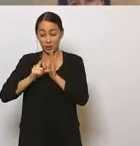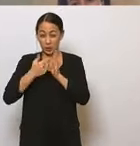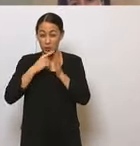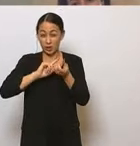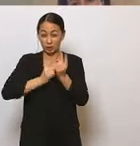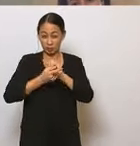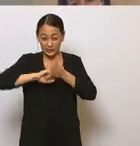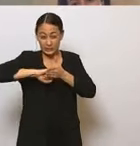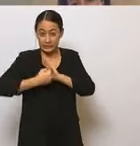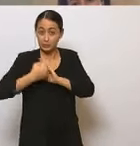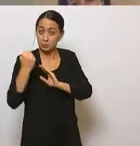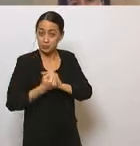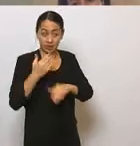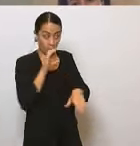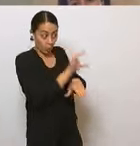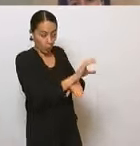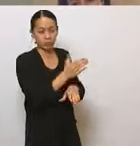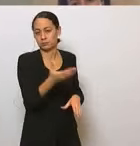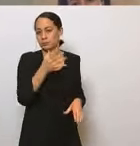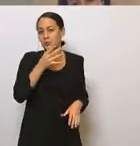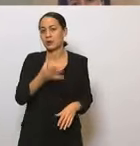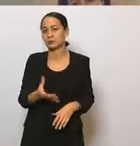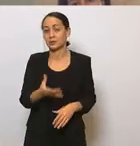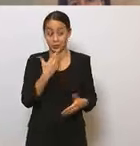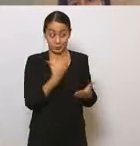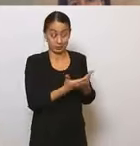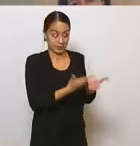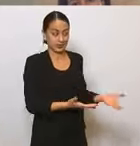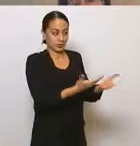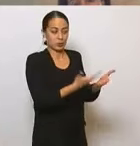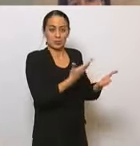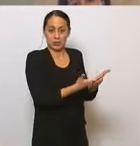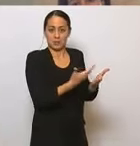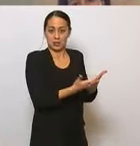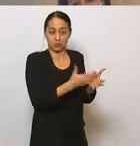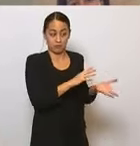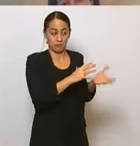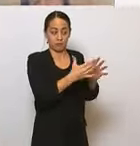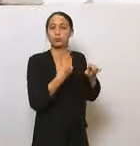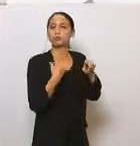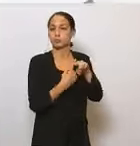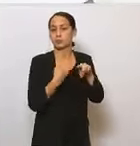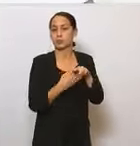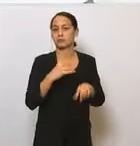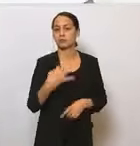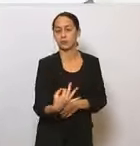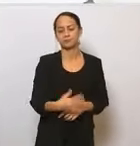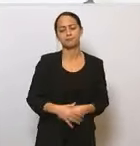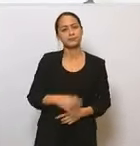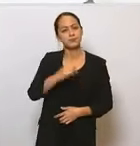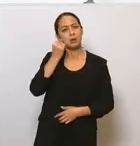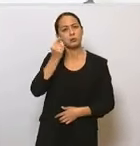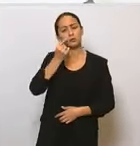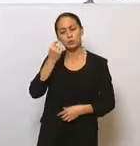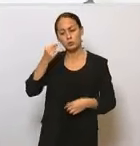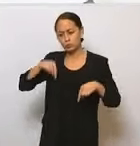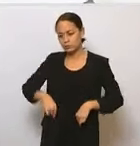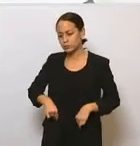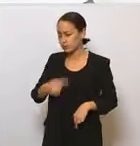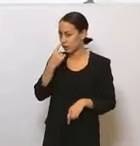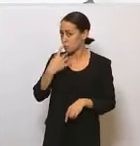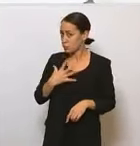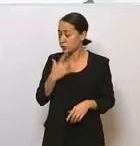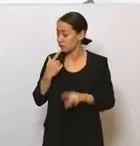très positif qu'on y est maintenant. Monsieur le ministre, je pense qu'il est important d'avoir une discussion à deux